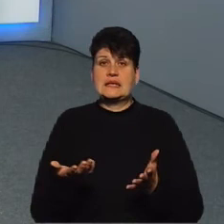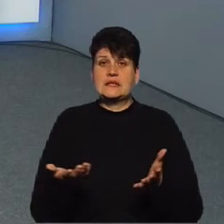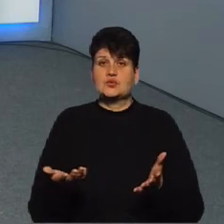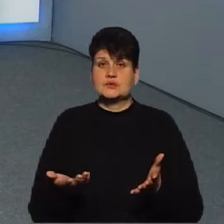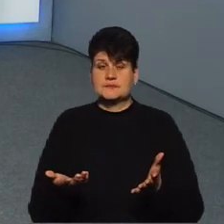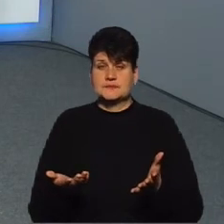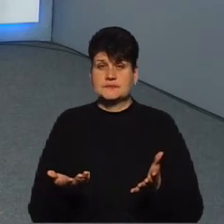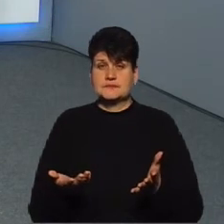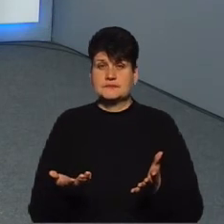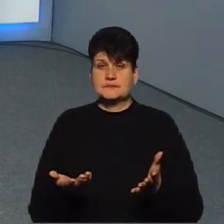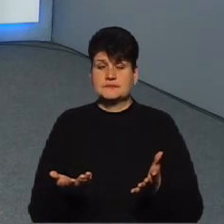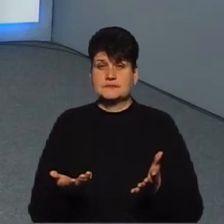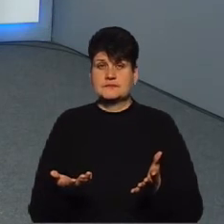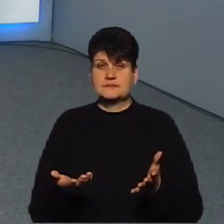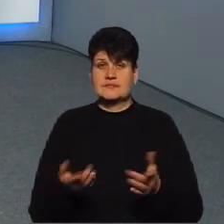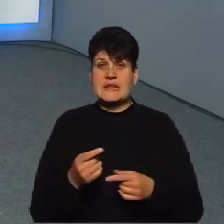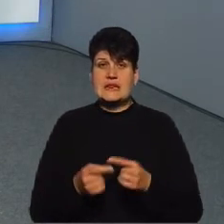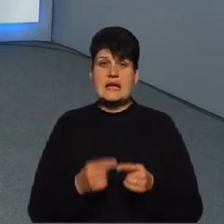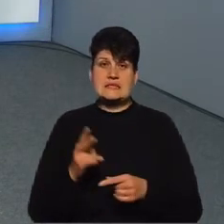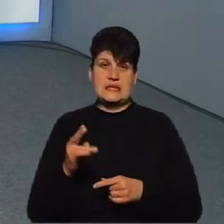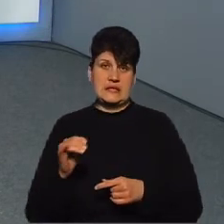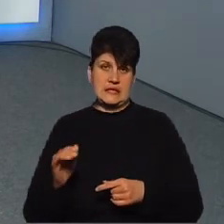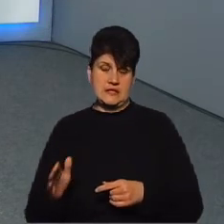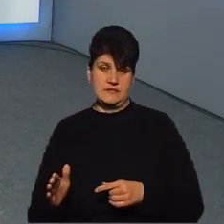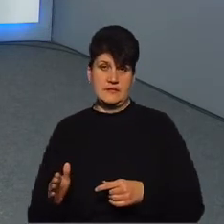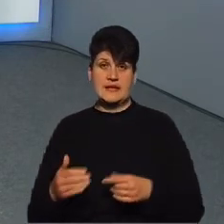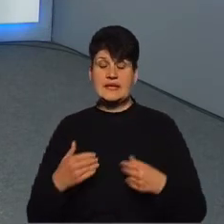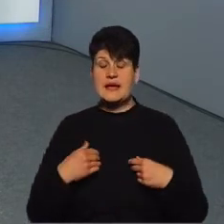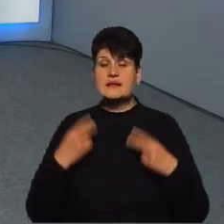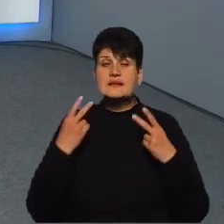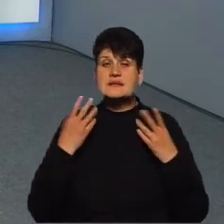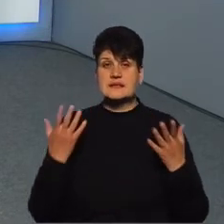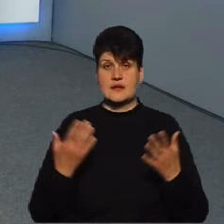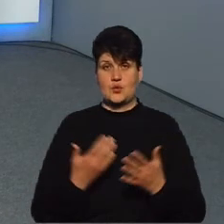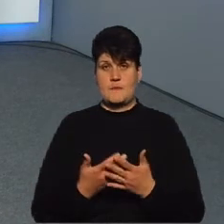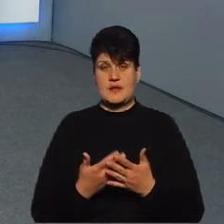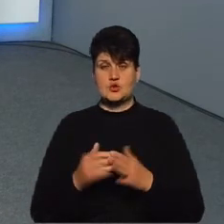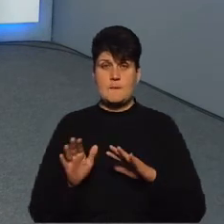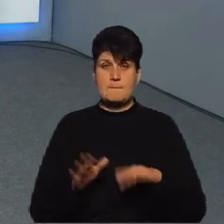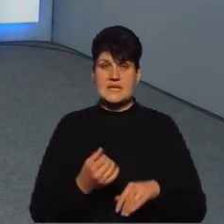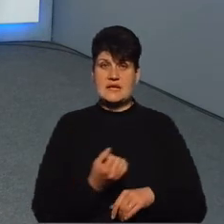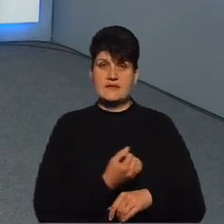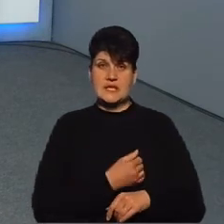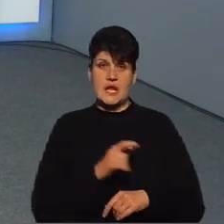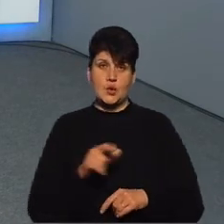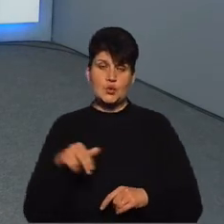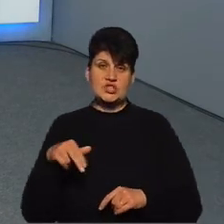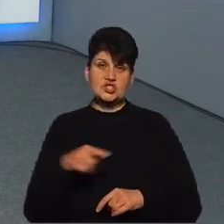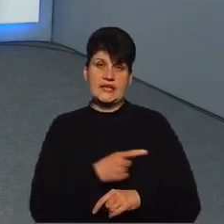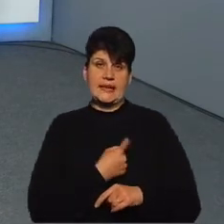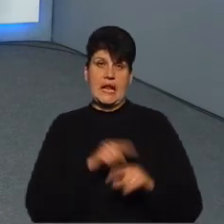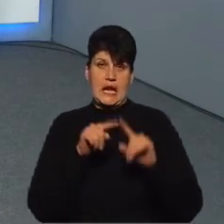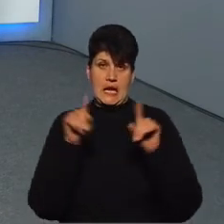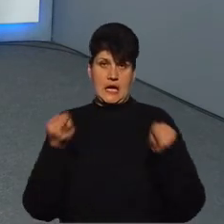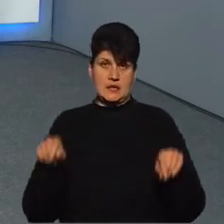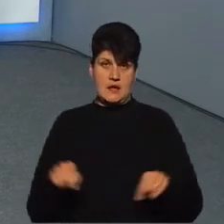якихось наслідків. Я не знаю прикладів, що після вакцинації люди йшли на лікарняний. Я не